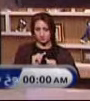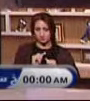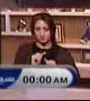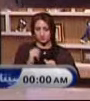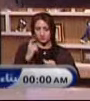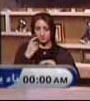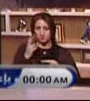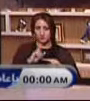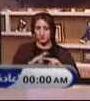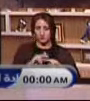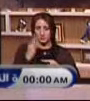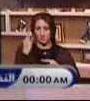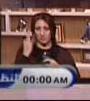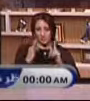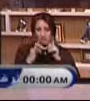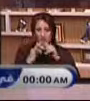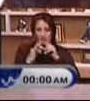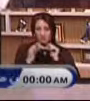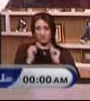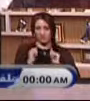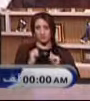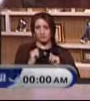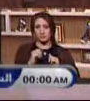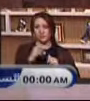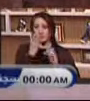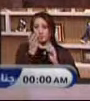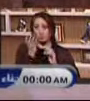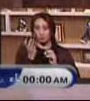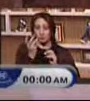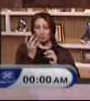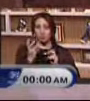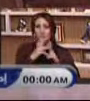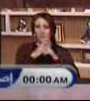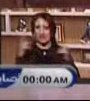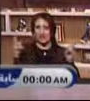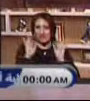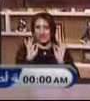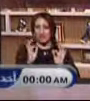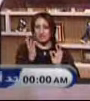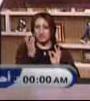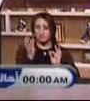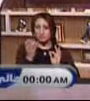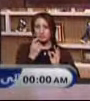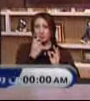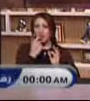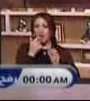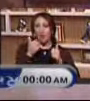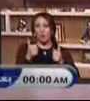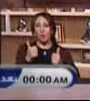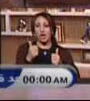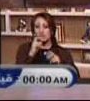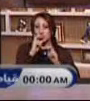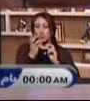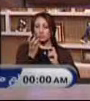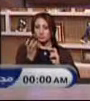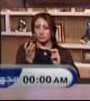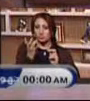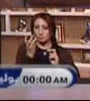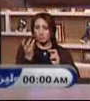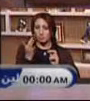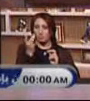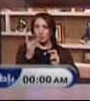الأعمال. الأمر الثالث كثرة الذكر. الذكر ده يعني أعطر لساني بالذكر. وبعدين العلماء